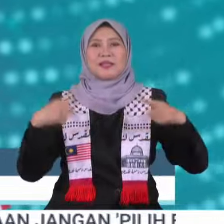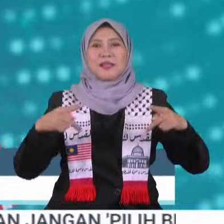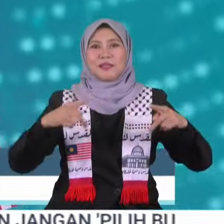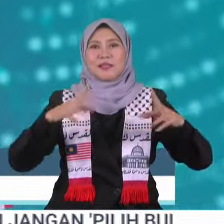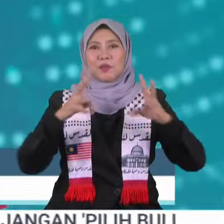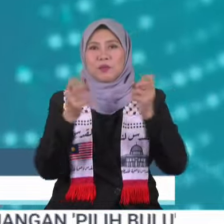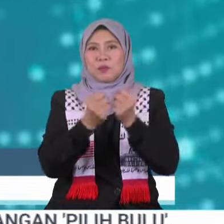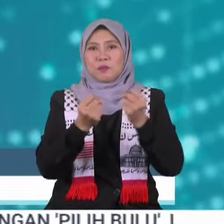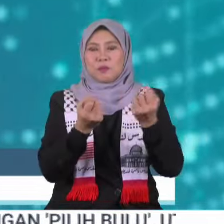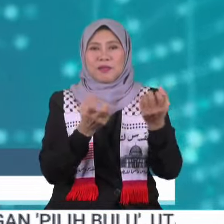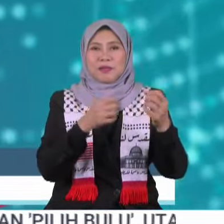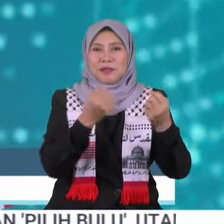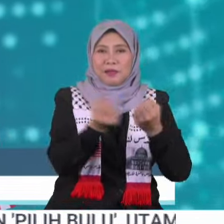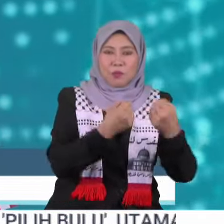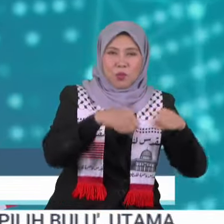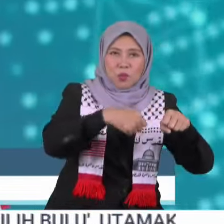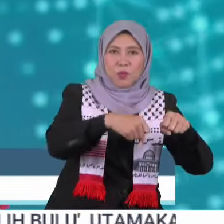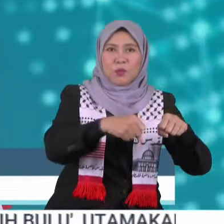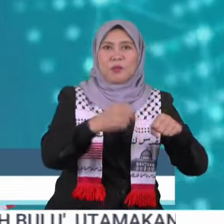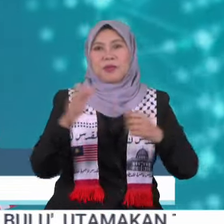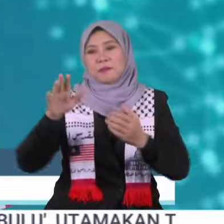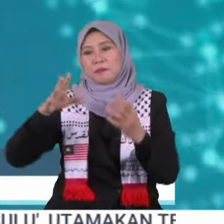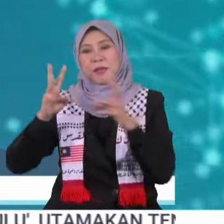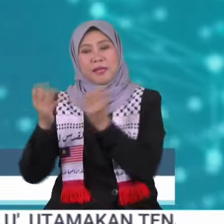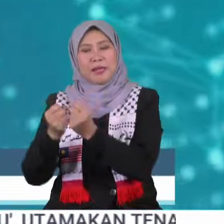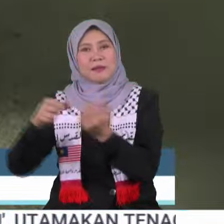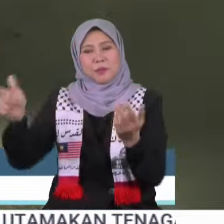motosikal, bengkel cat kereta serta kedai minuman.